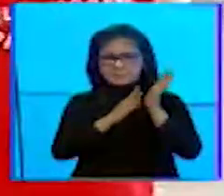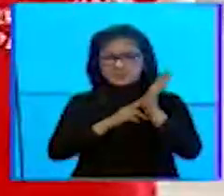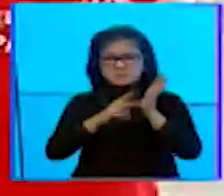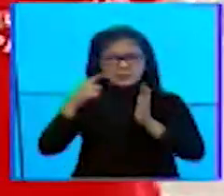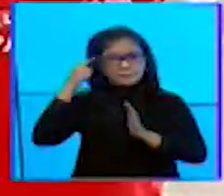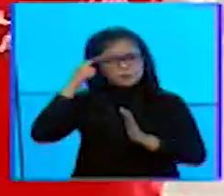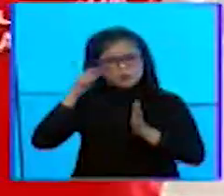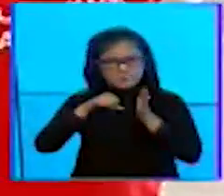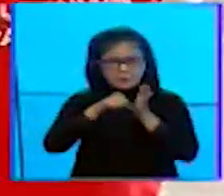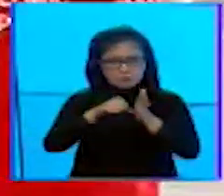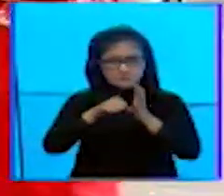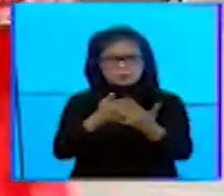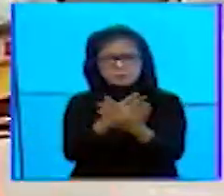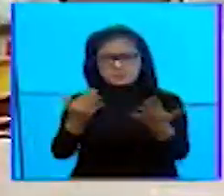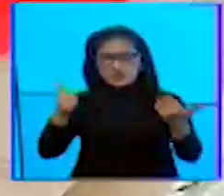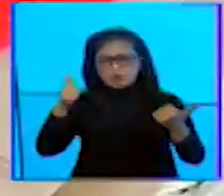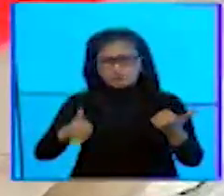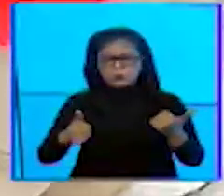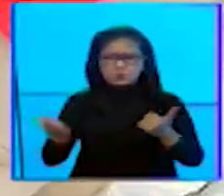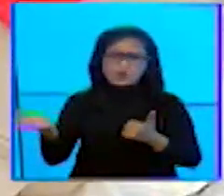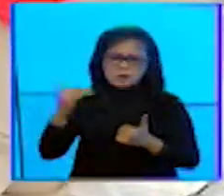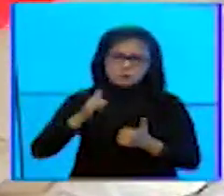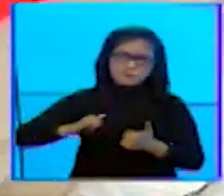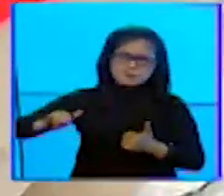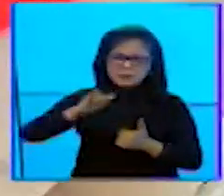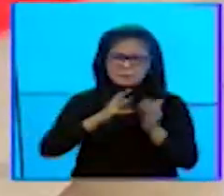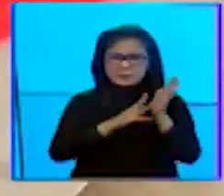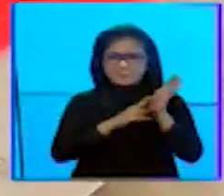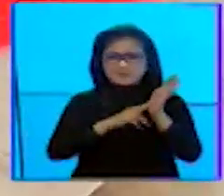yang membutuhkan. Untuk itu, ayo bersama MNC Peduli